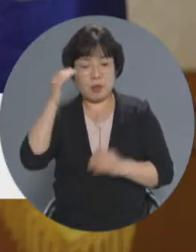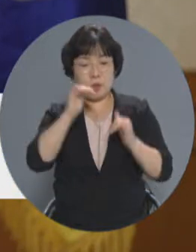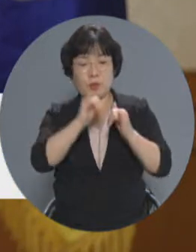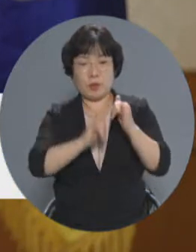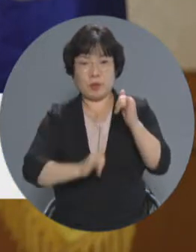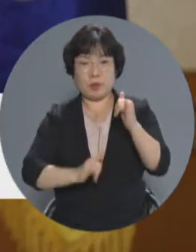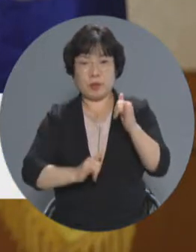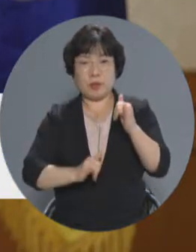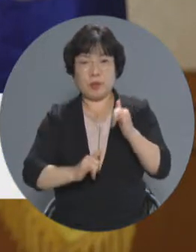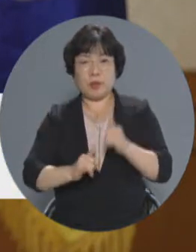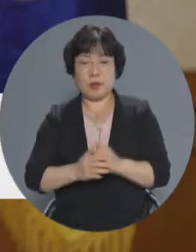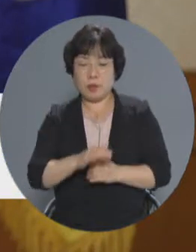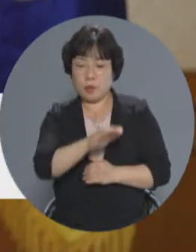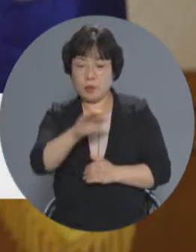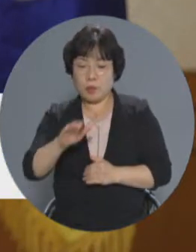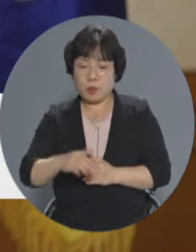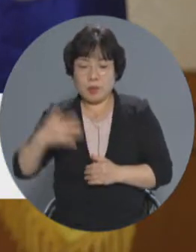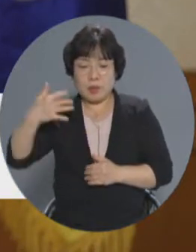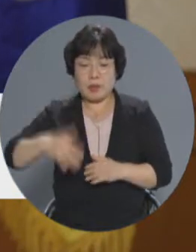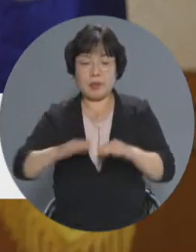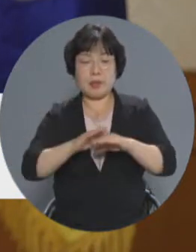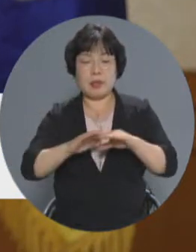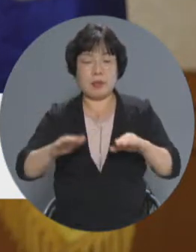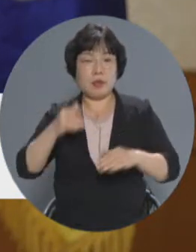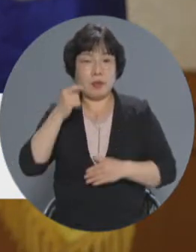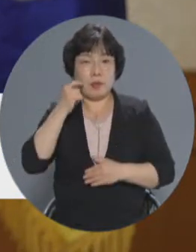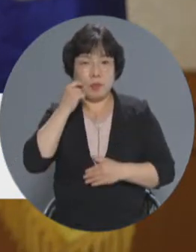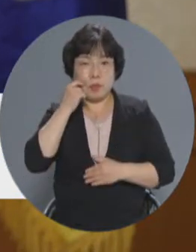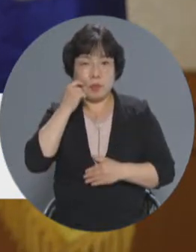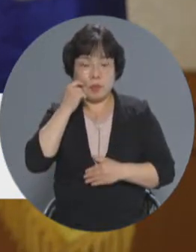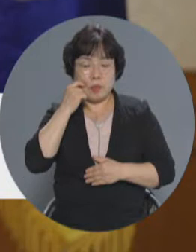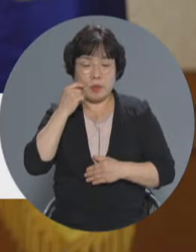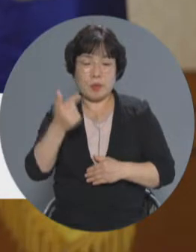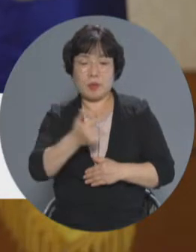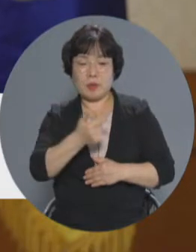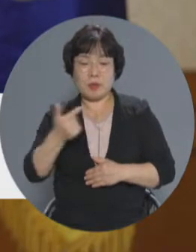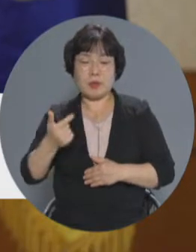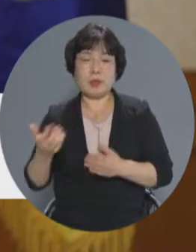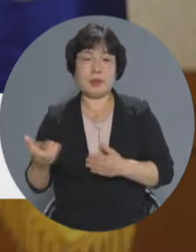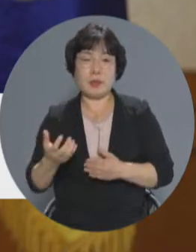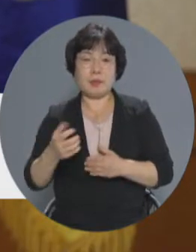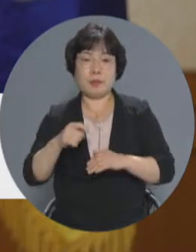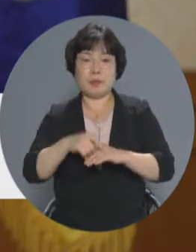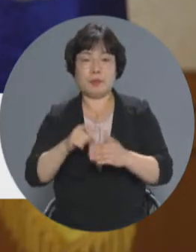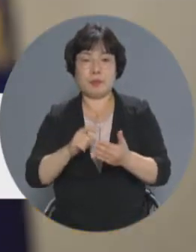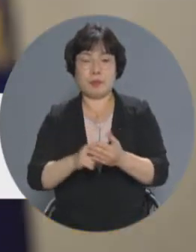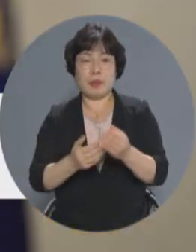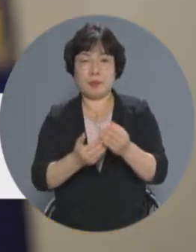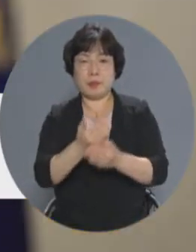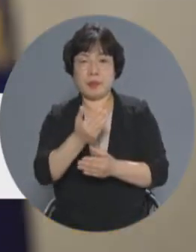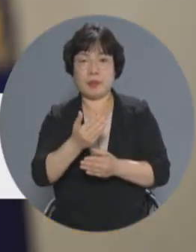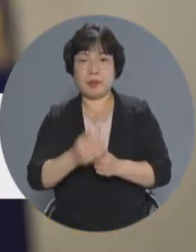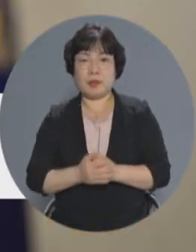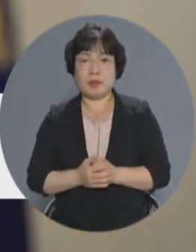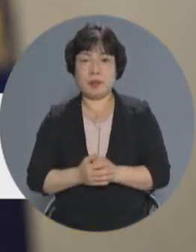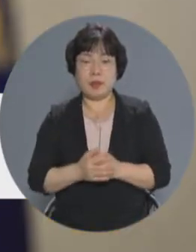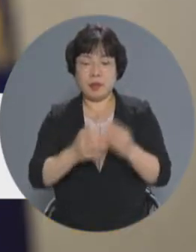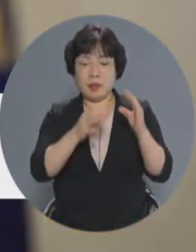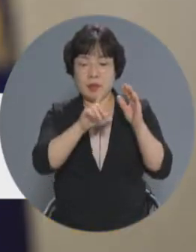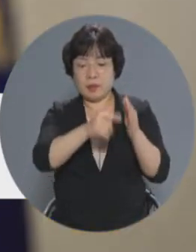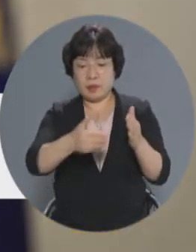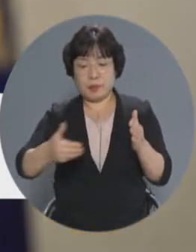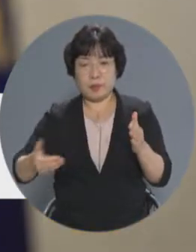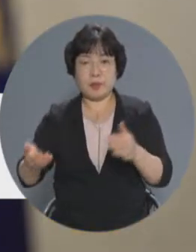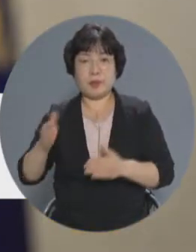현대사에서 우리가 아직도 풀어내지 못한 가장 아픈 손가락입니다. 많은 시간이